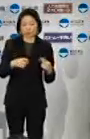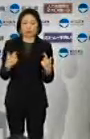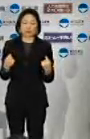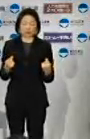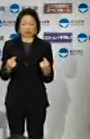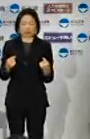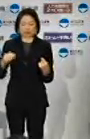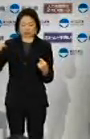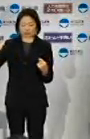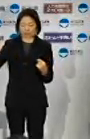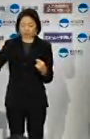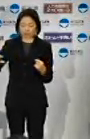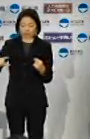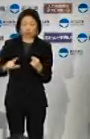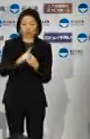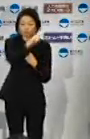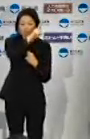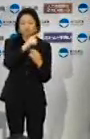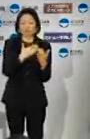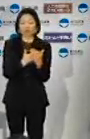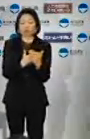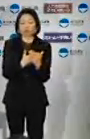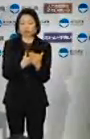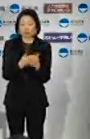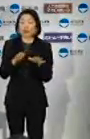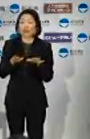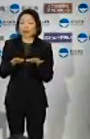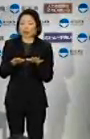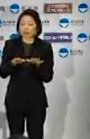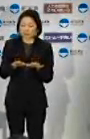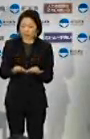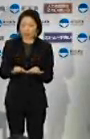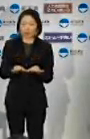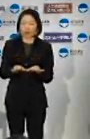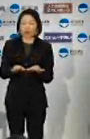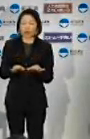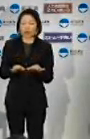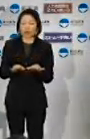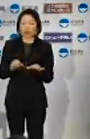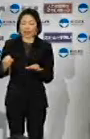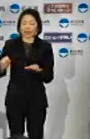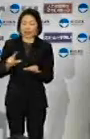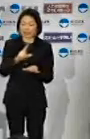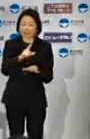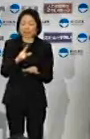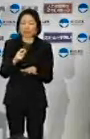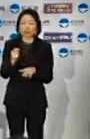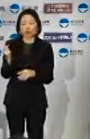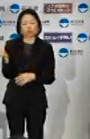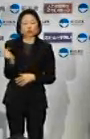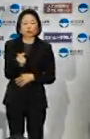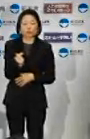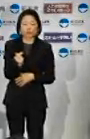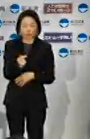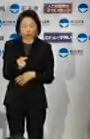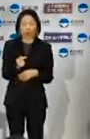急激な感染が続いたと、まあ、ただここに来て、その感染の拡大のスピードは間違いなく鈍ってい